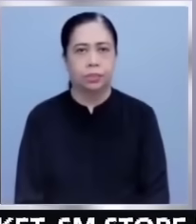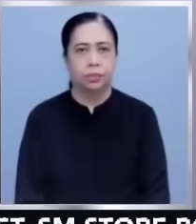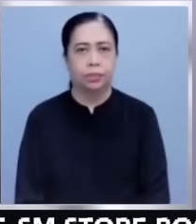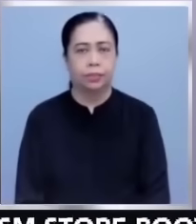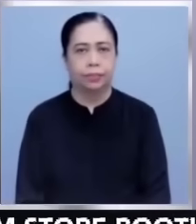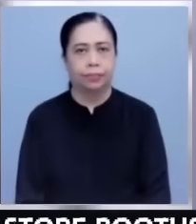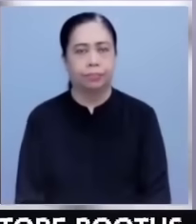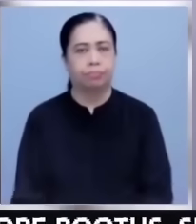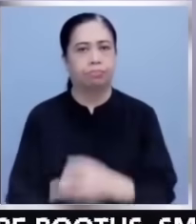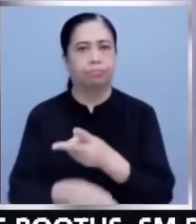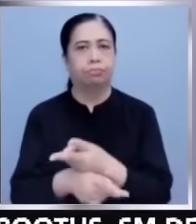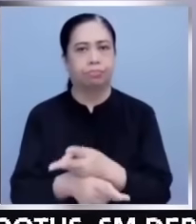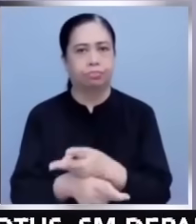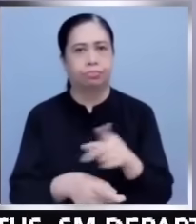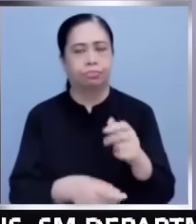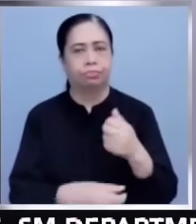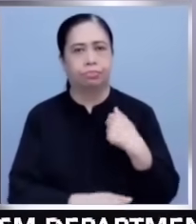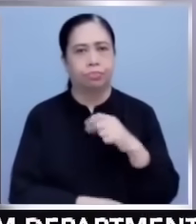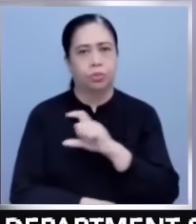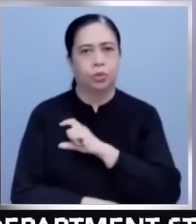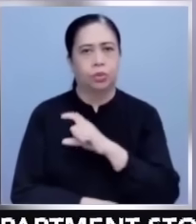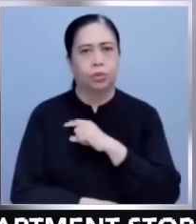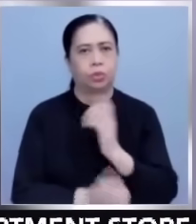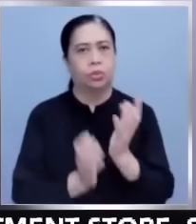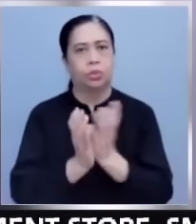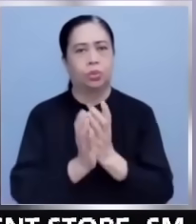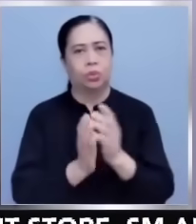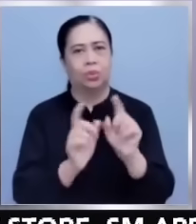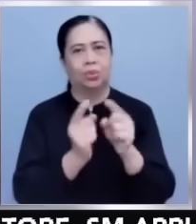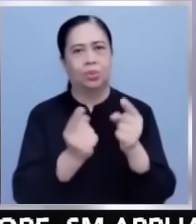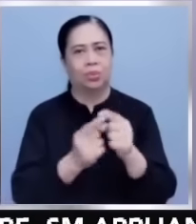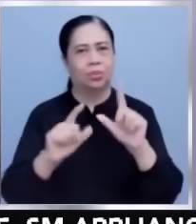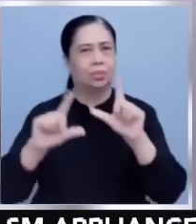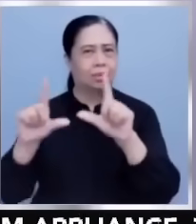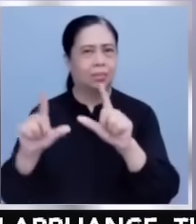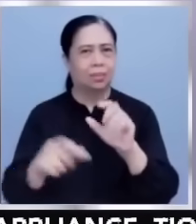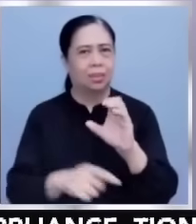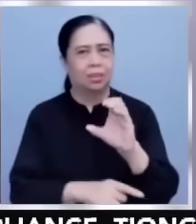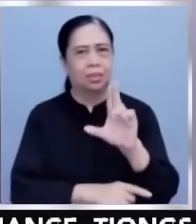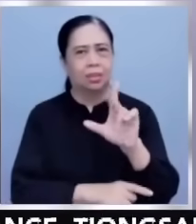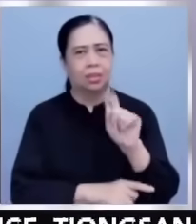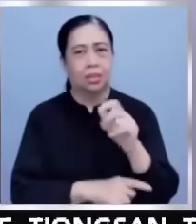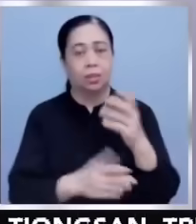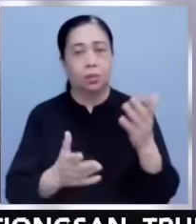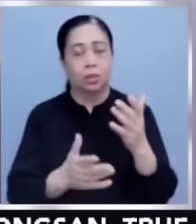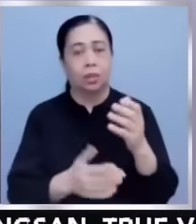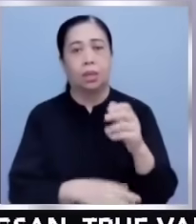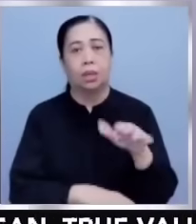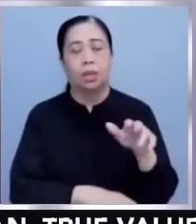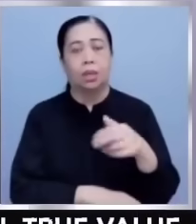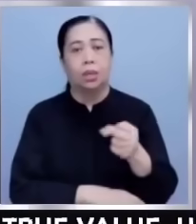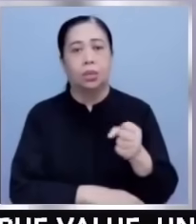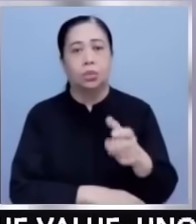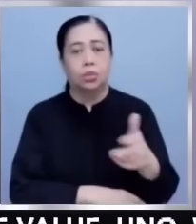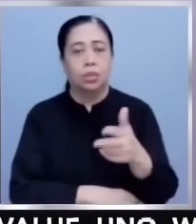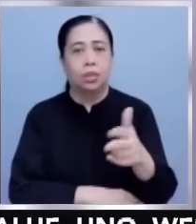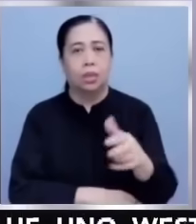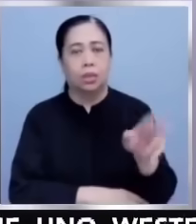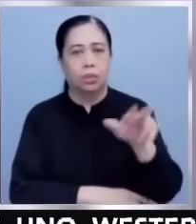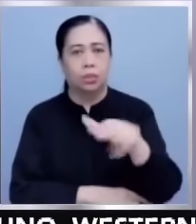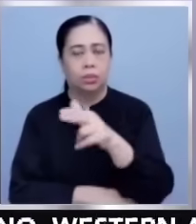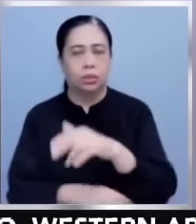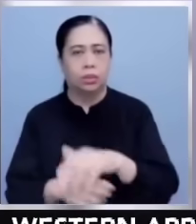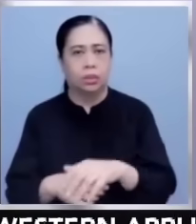Bantay sarado ng mga armadong polis ang komunidad ng grupong inakusahang kulto sa Surigao del Norte. At binabawi na rin ng Environment